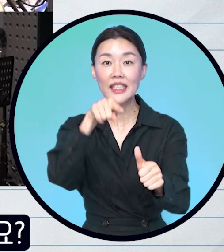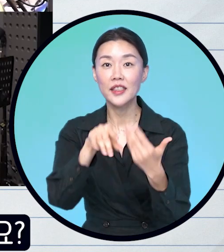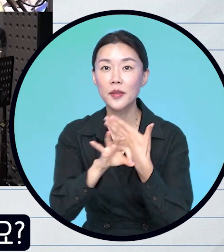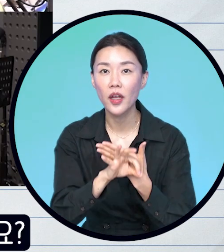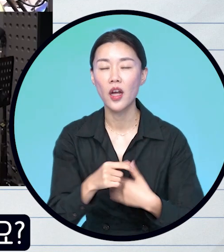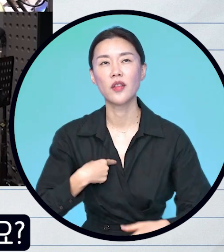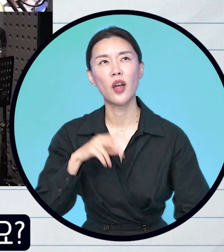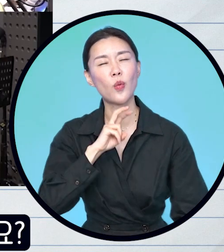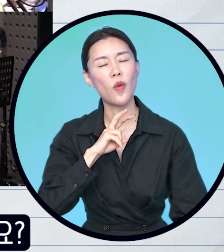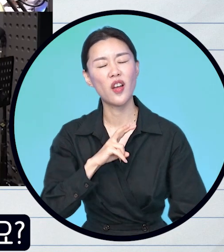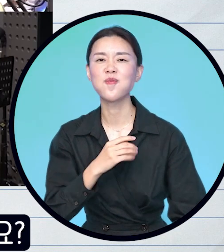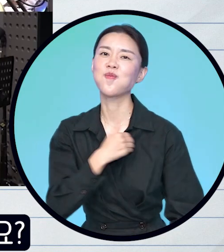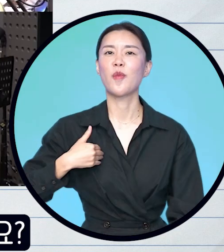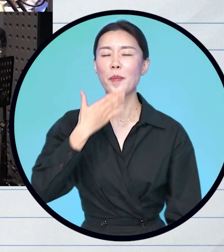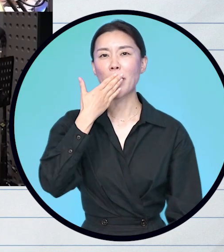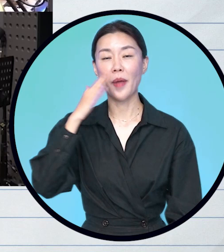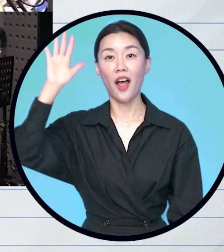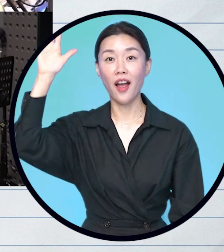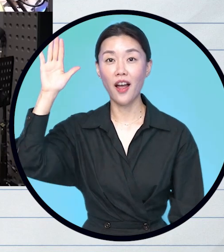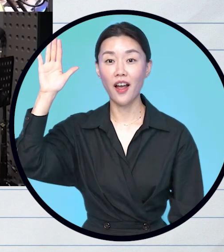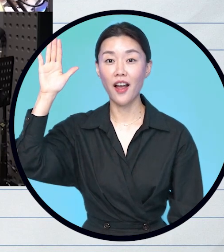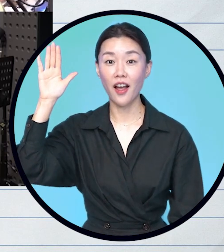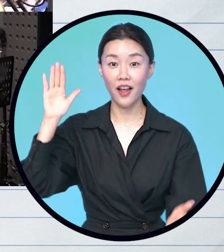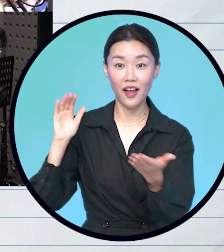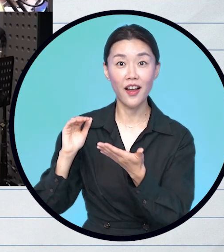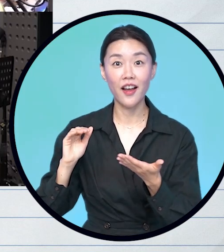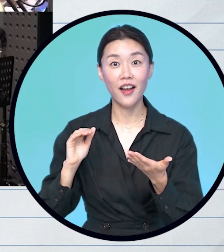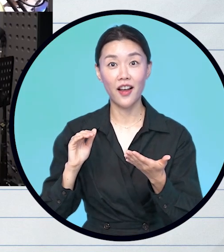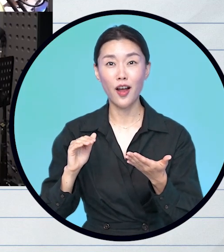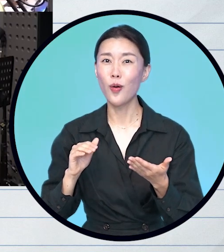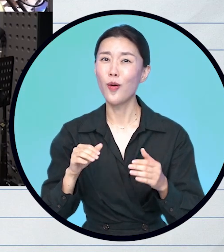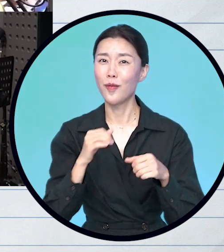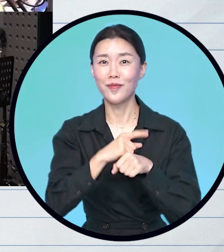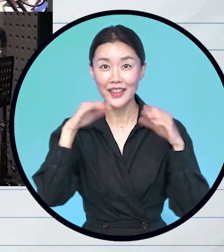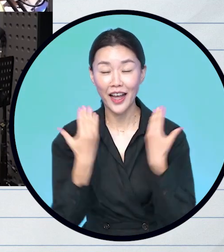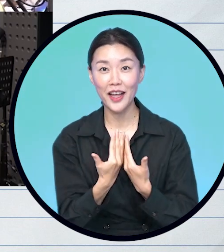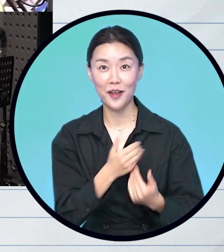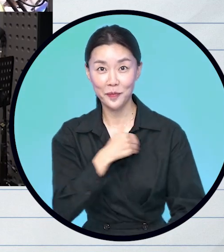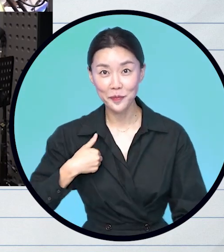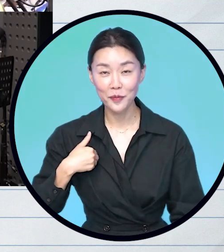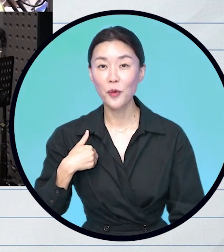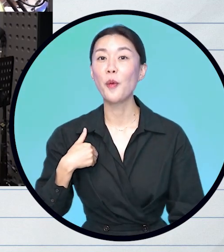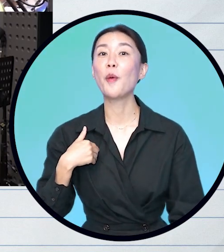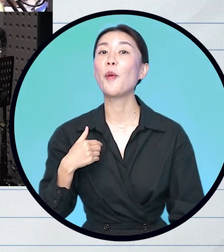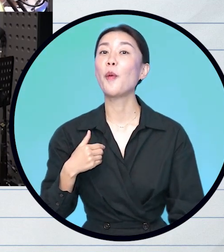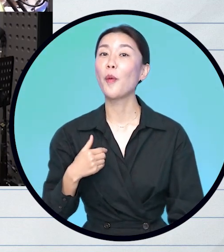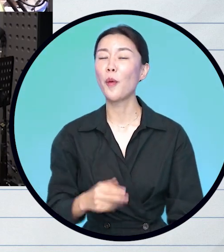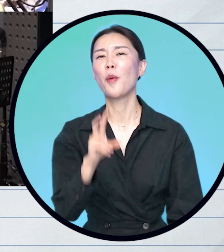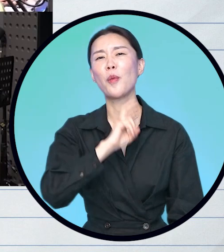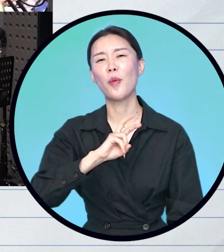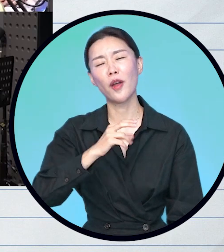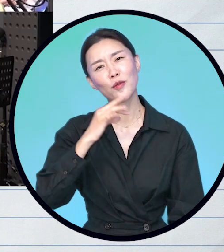내 파트 완전 자신 있다 하는 멤버 있을까요? 저요. 다 저요. 자신 있을 것 같은데. 모두가? 네. 안 들어볼 수가